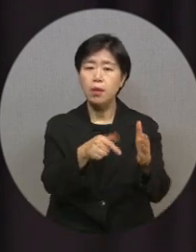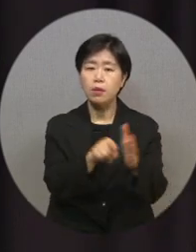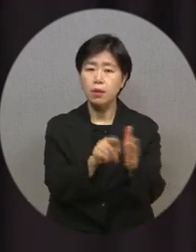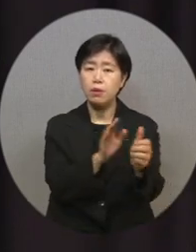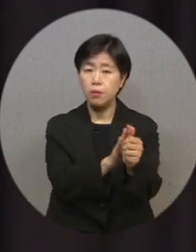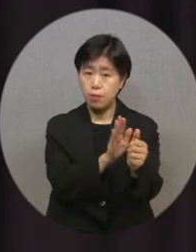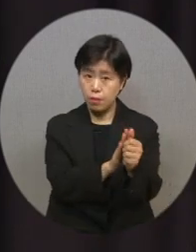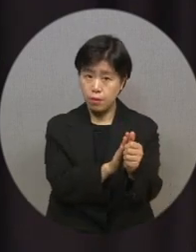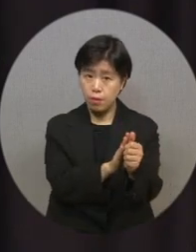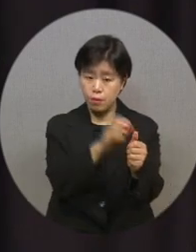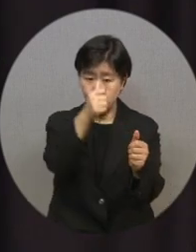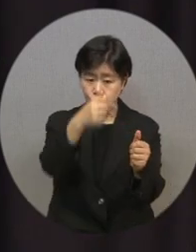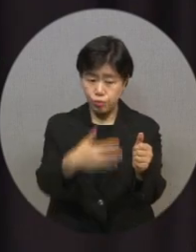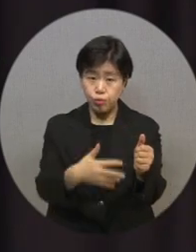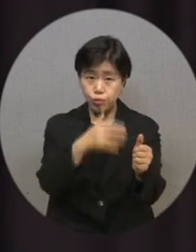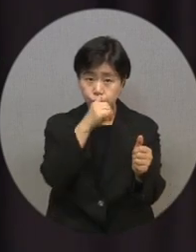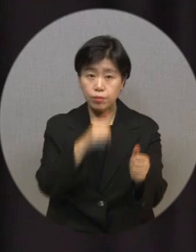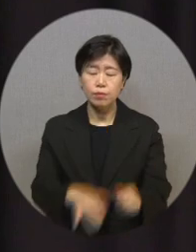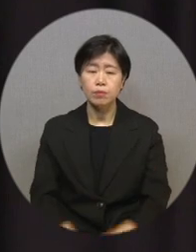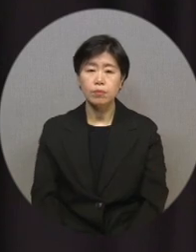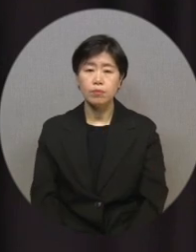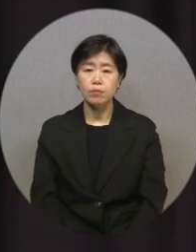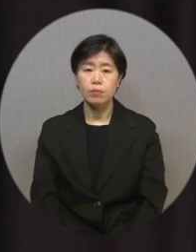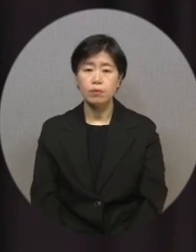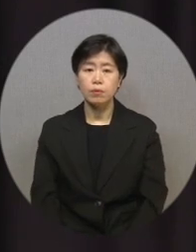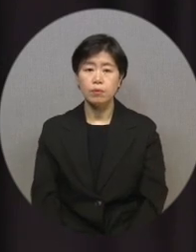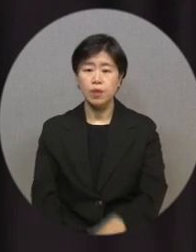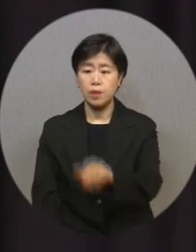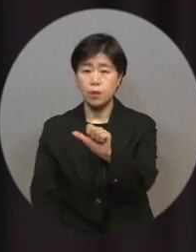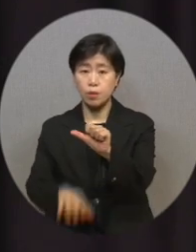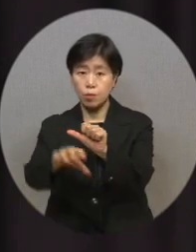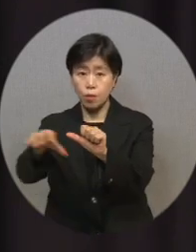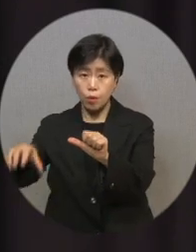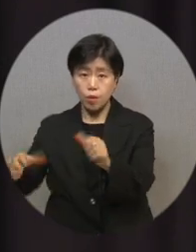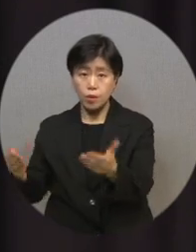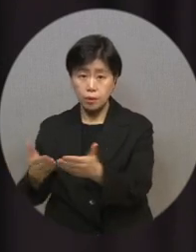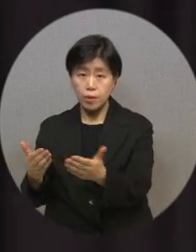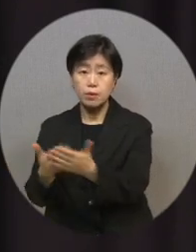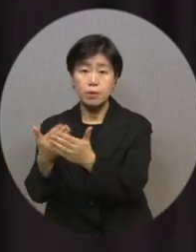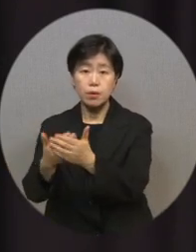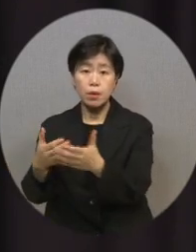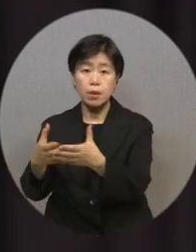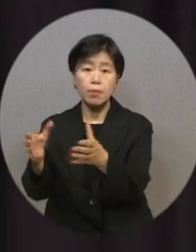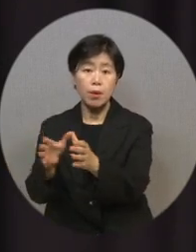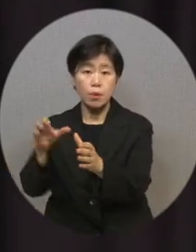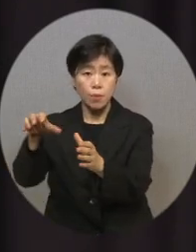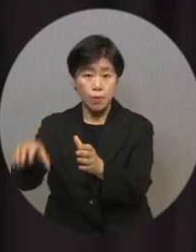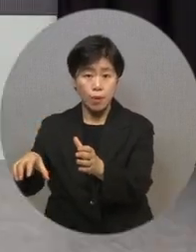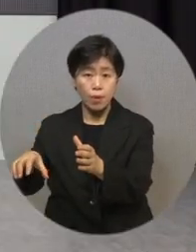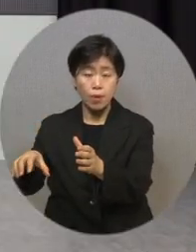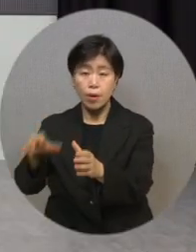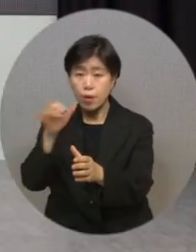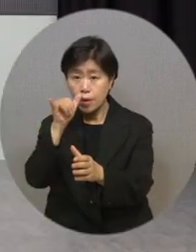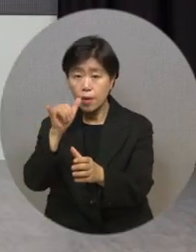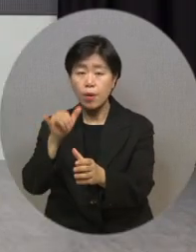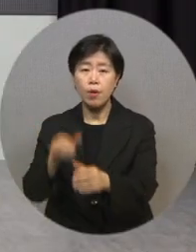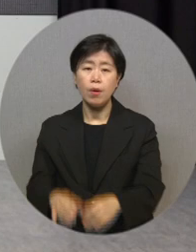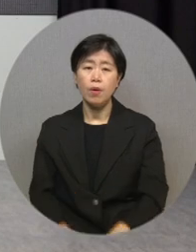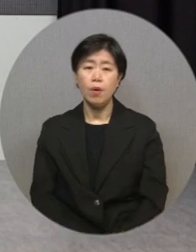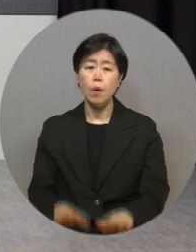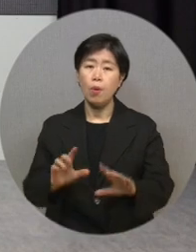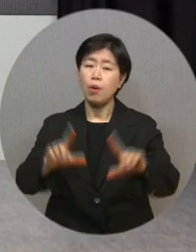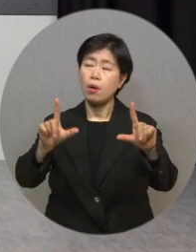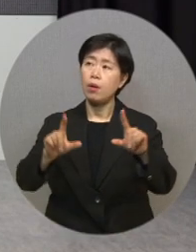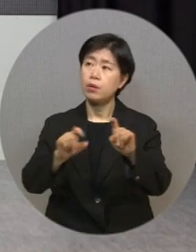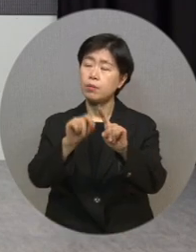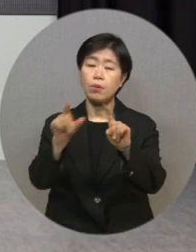그다음에 어 다섯 개 직업 능력 개발원 외에 아까 한 개가 더 11월에 오늘 올해 준공으로 그 직업 능력 개발원 그